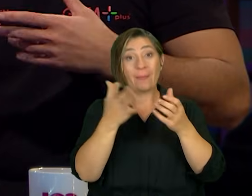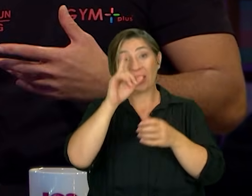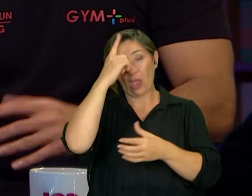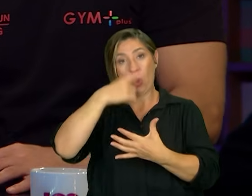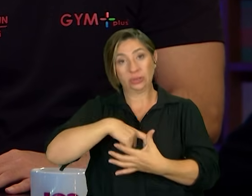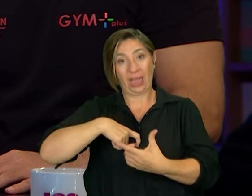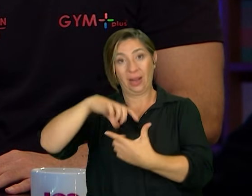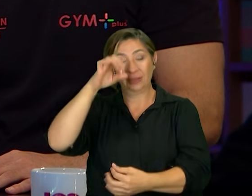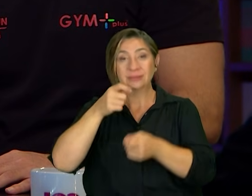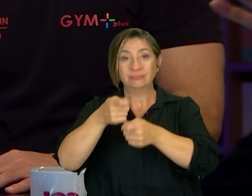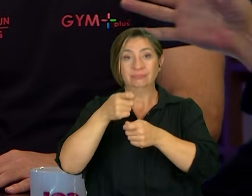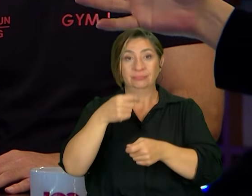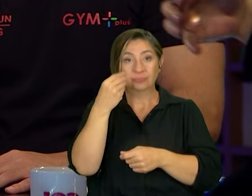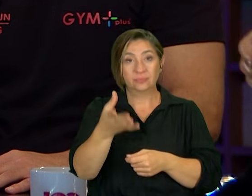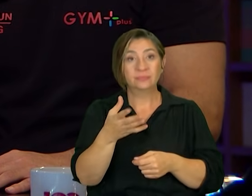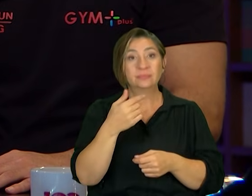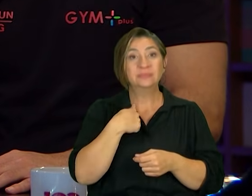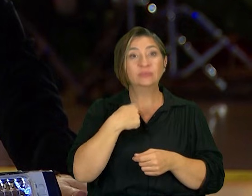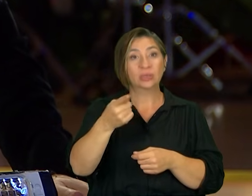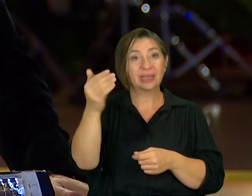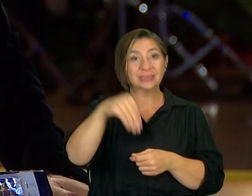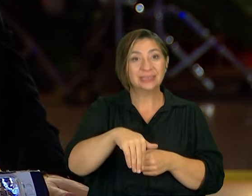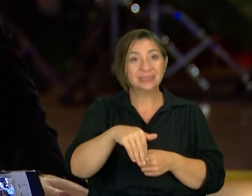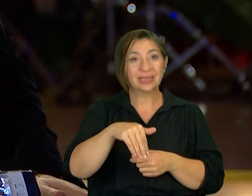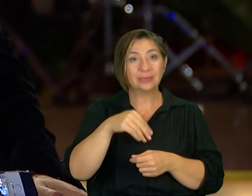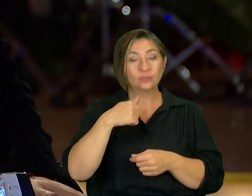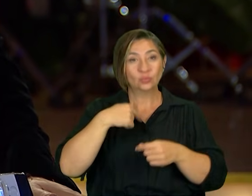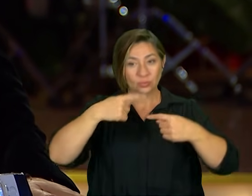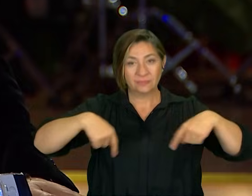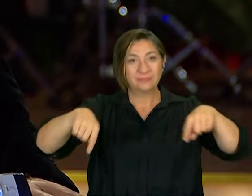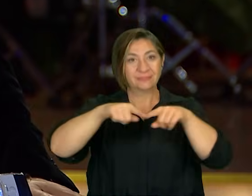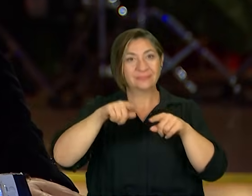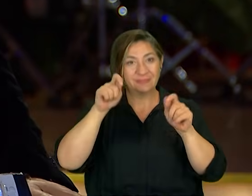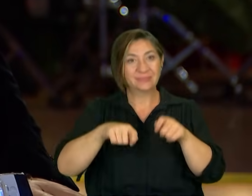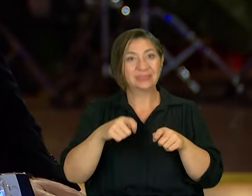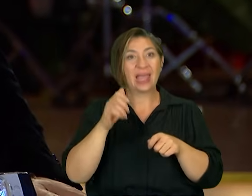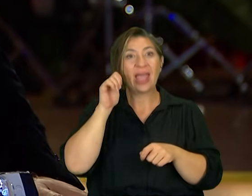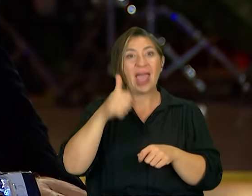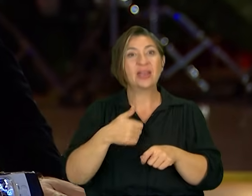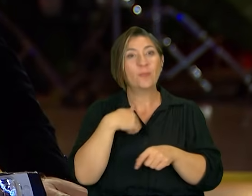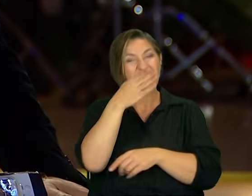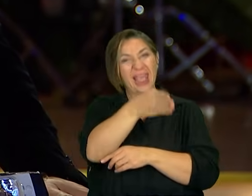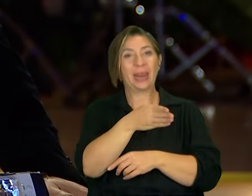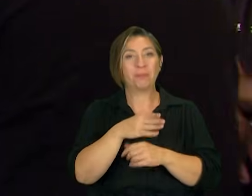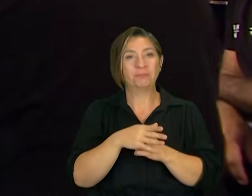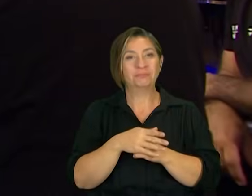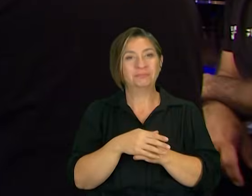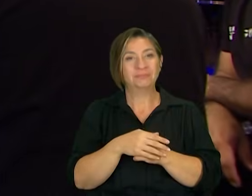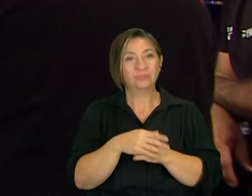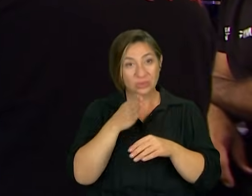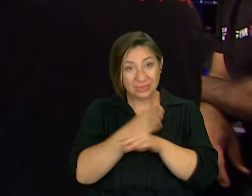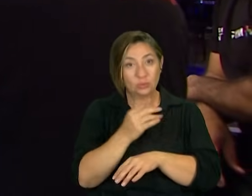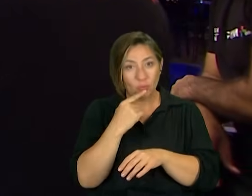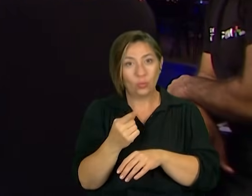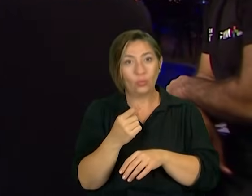hem de özel dersler veriyoruz. Ya bizim buraya gelsenize, bizim bu Kuvasar bölge. Vallahi Her gün sizdeyim. Niye